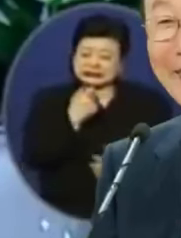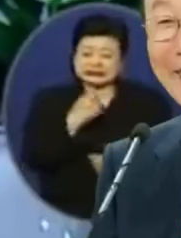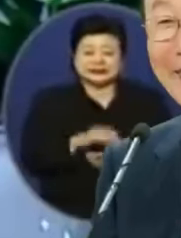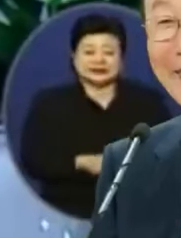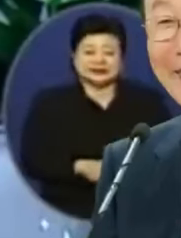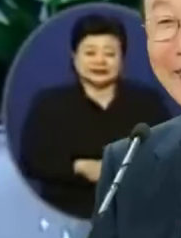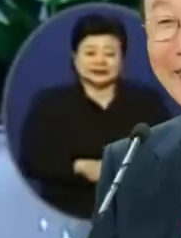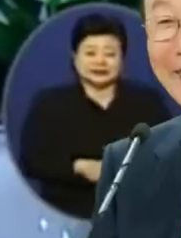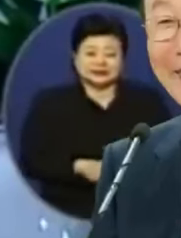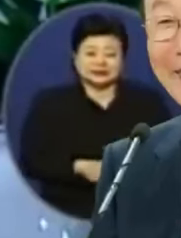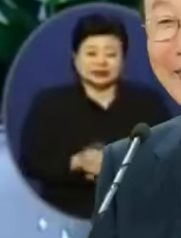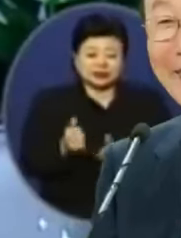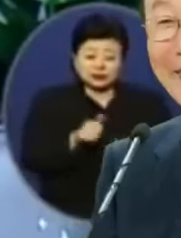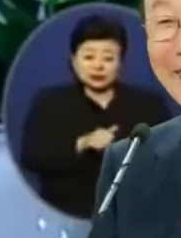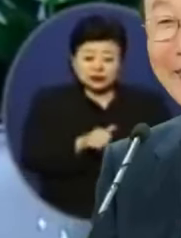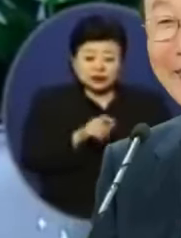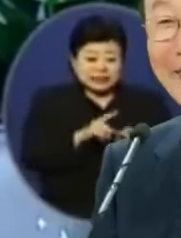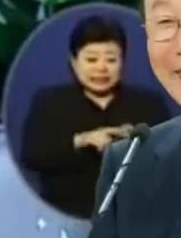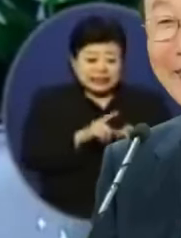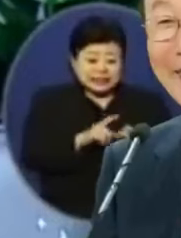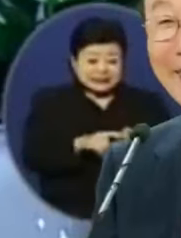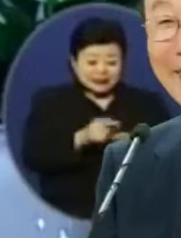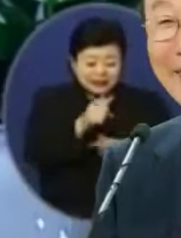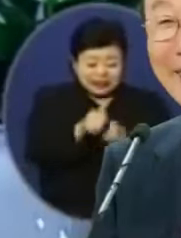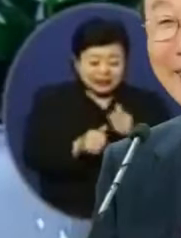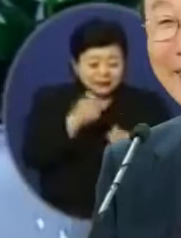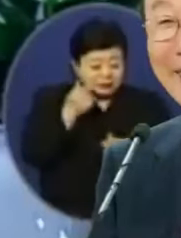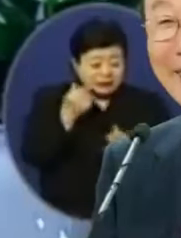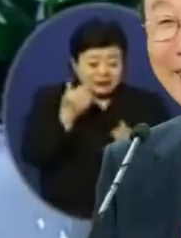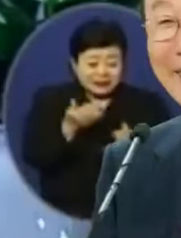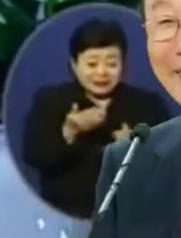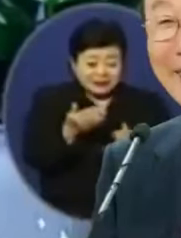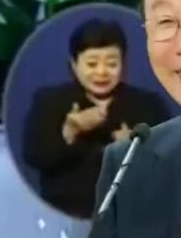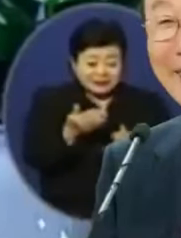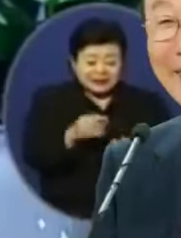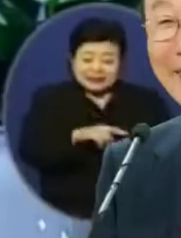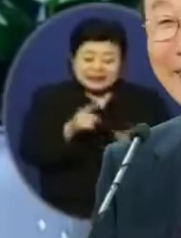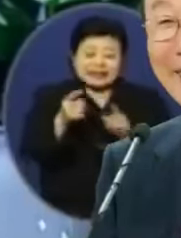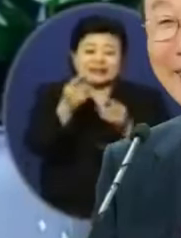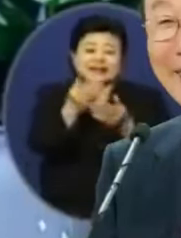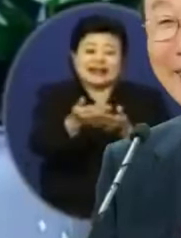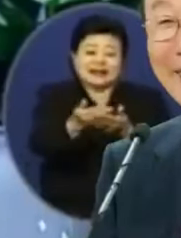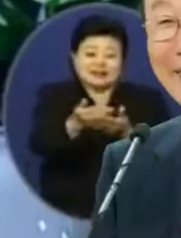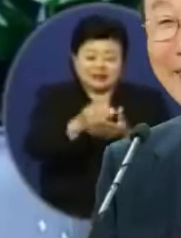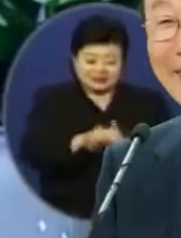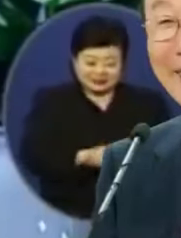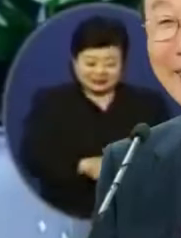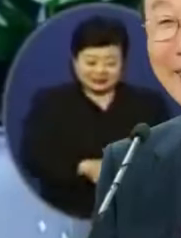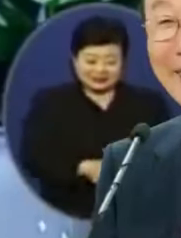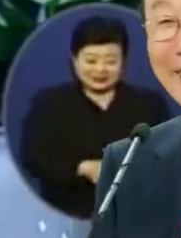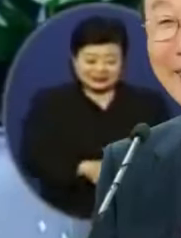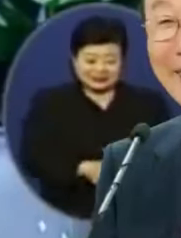싫어하셨습니다. 죽는 것에 대해서 하나님 아버지께 살려달라고